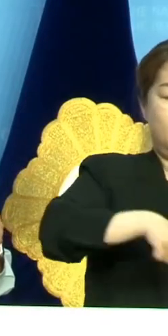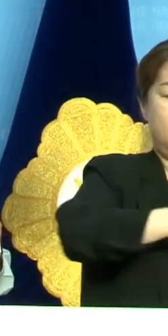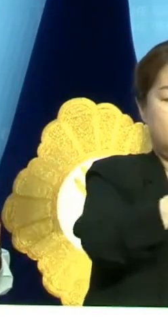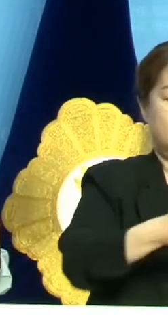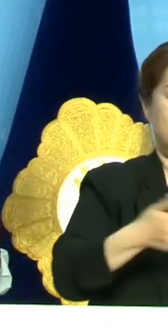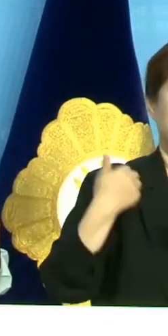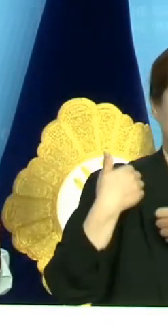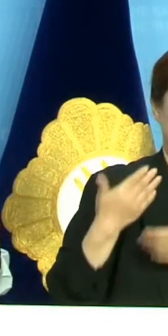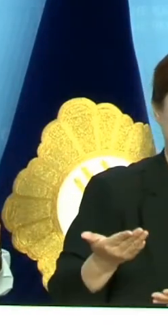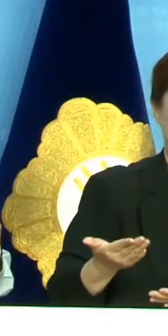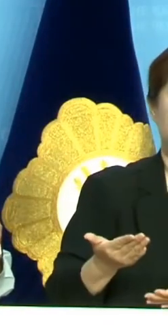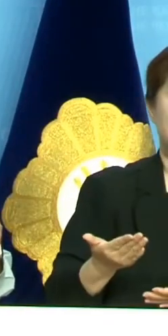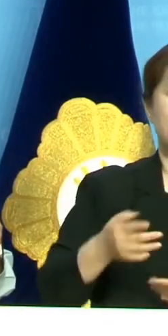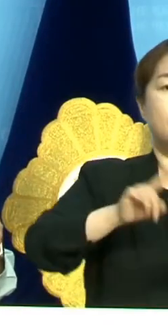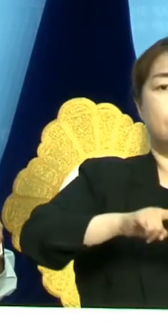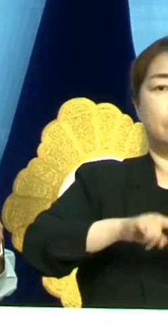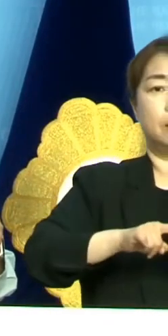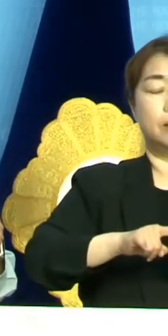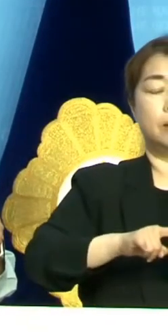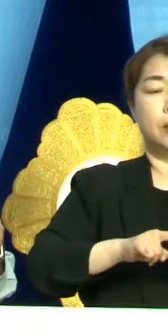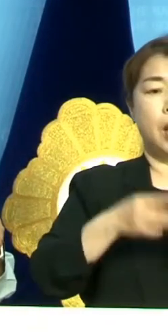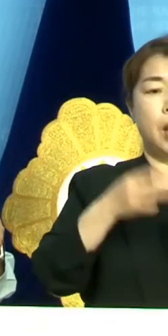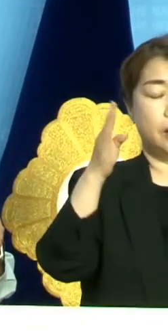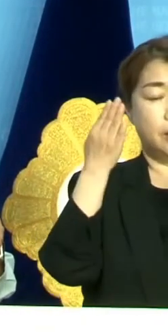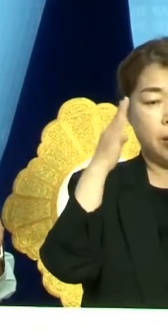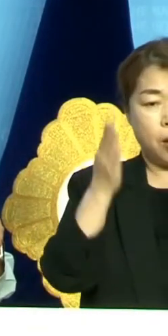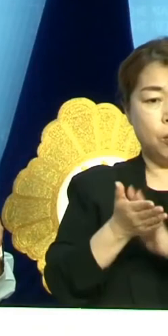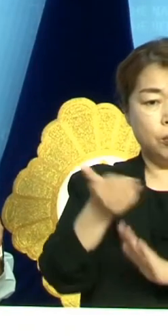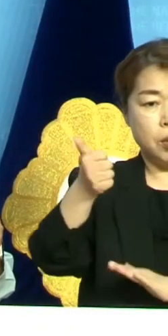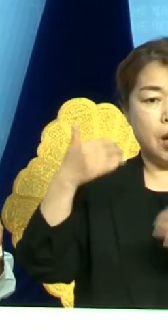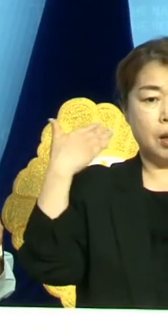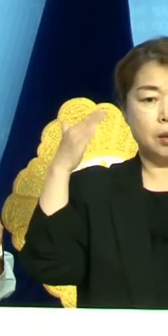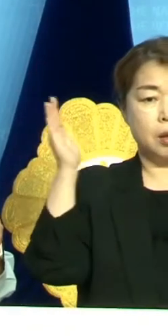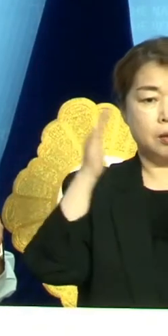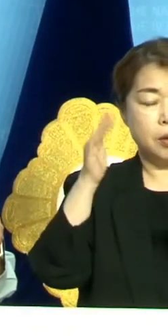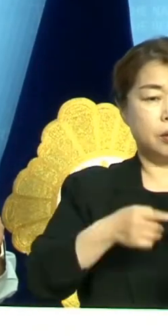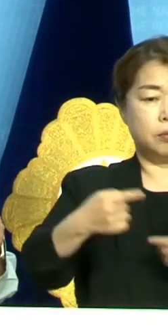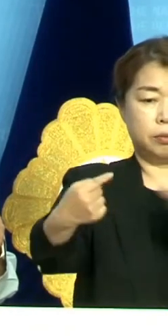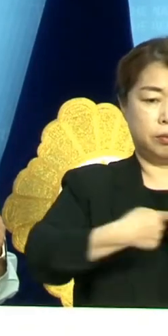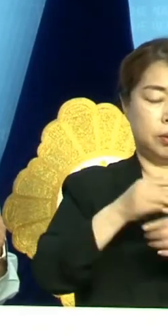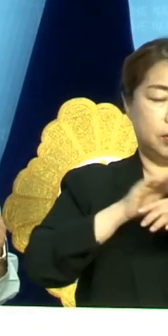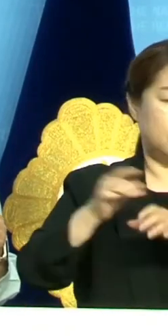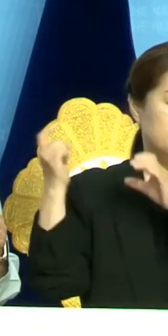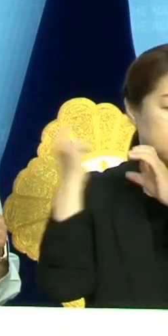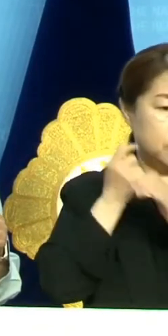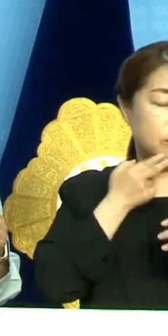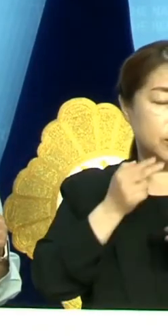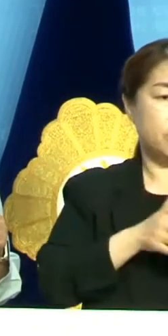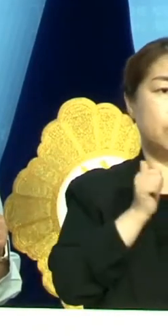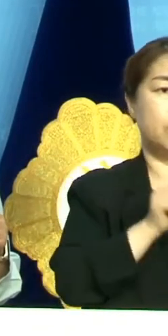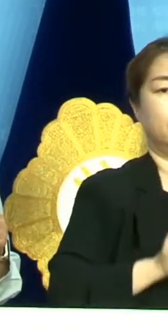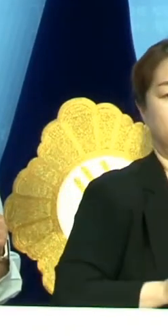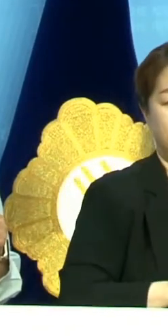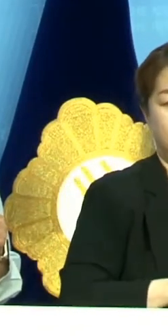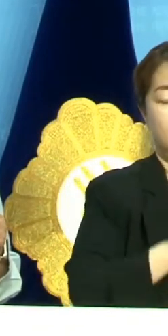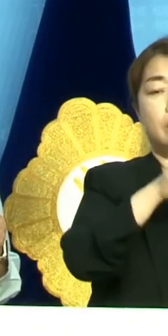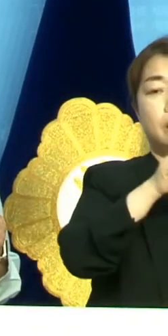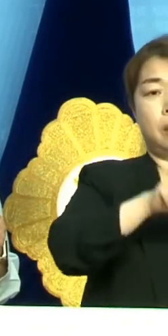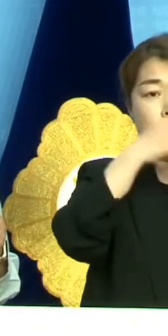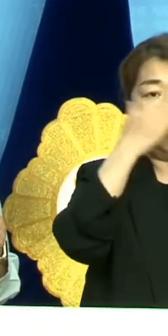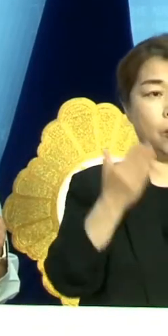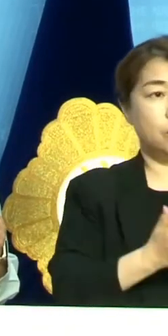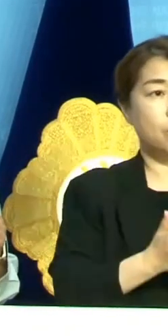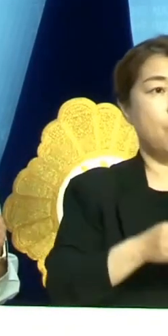대학생들을 방치한 것 대학 본부가 학생들의 의견을 제대로 듣지 않아서 학생들이 소송으로 몰아 간거 모두가